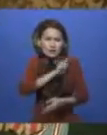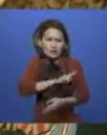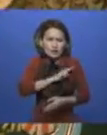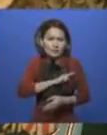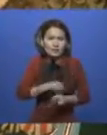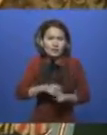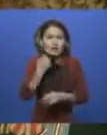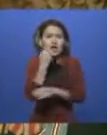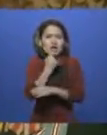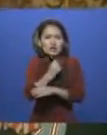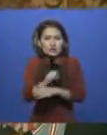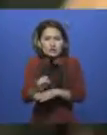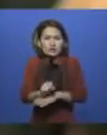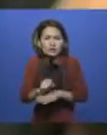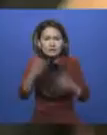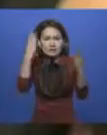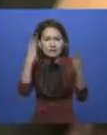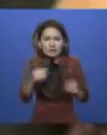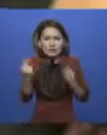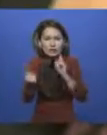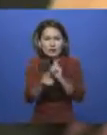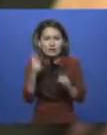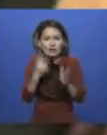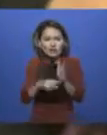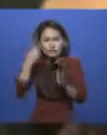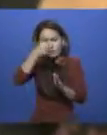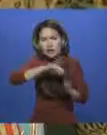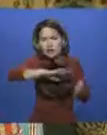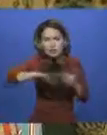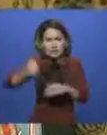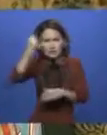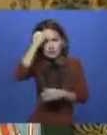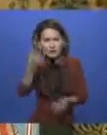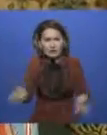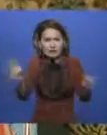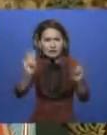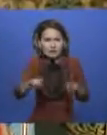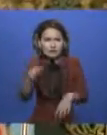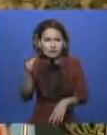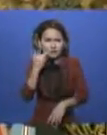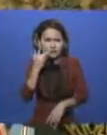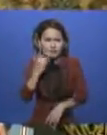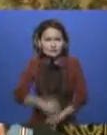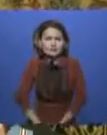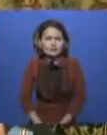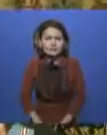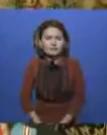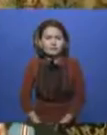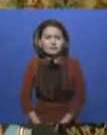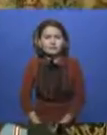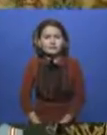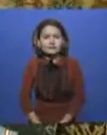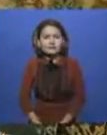жеңіс хабарын қалай қарсы алған 70 жыл өтсе де әлі күнге жадында жаңғырып тұрғандай. Мы по головам